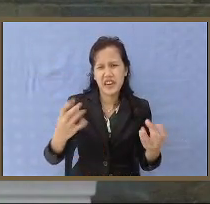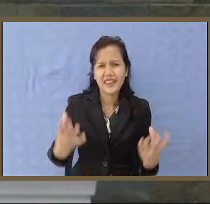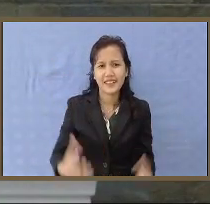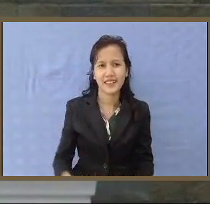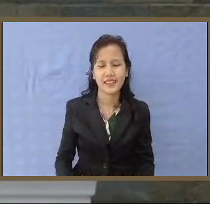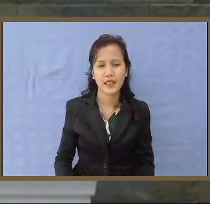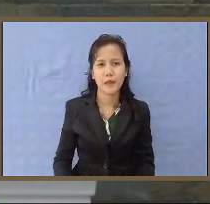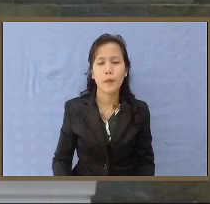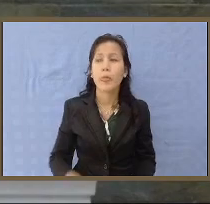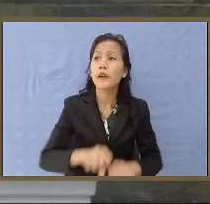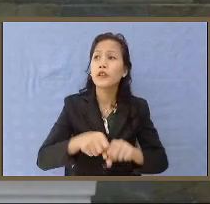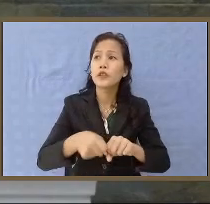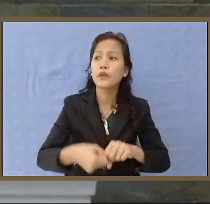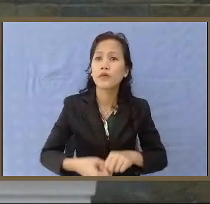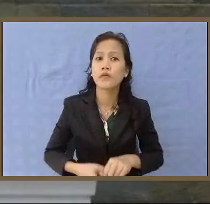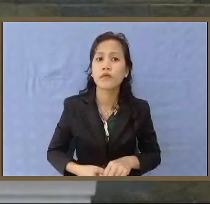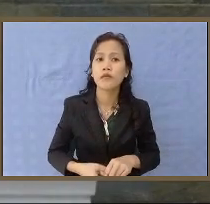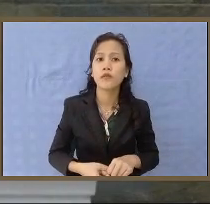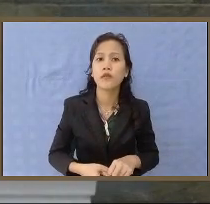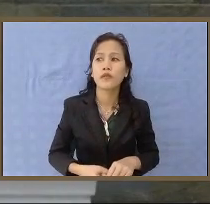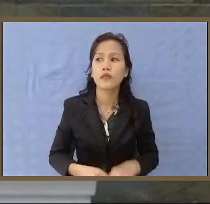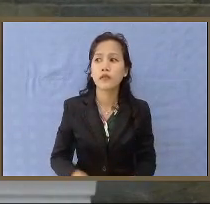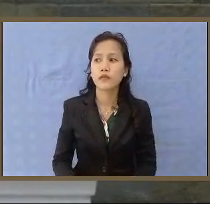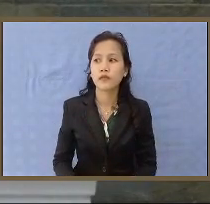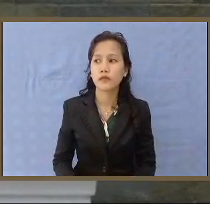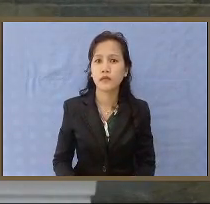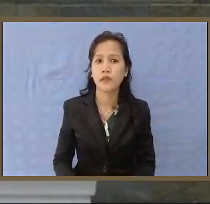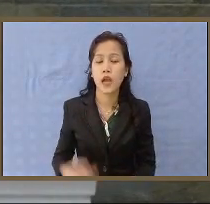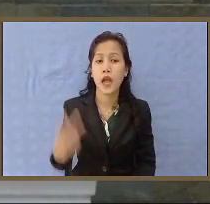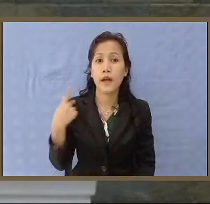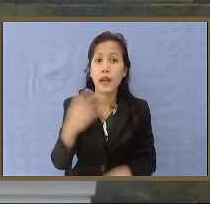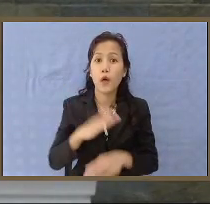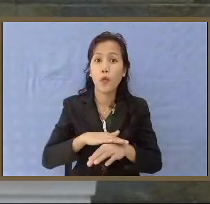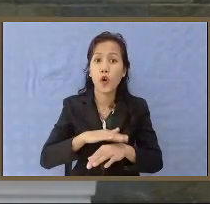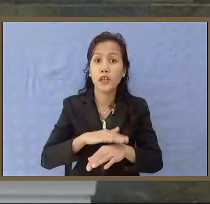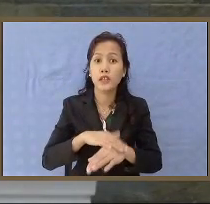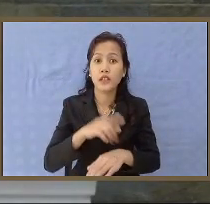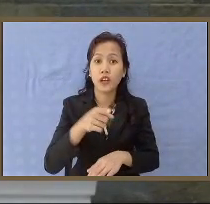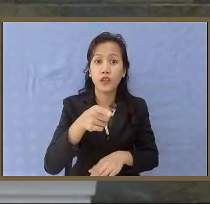Okay? Now, by the way, meron pala akong warning sa inyo mga kapatid.